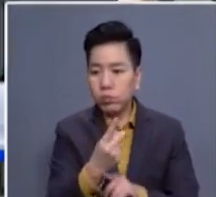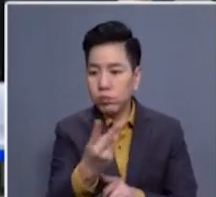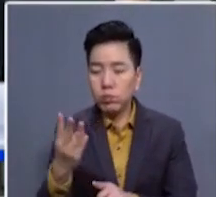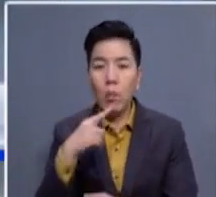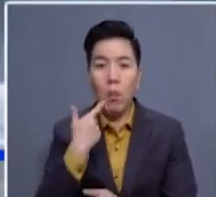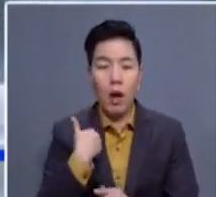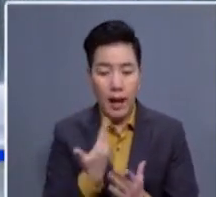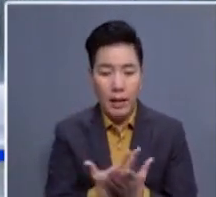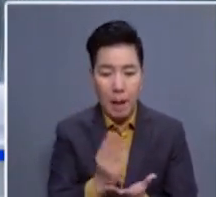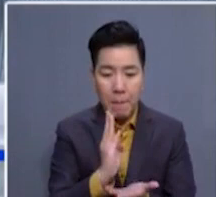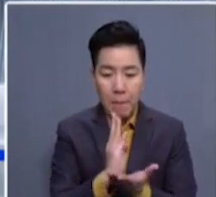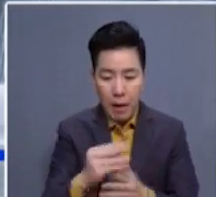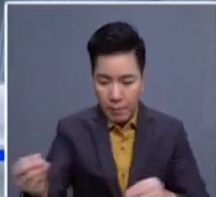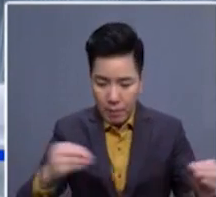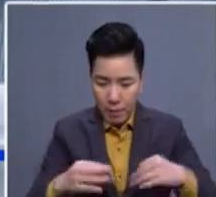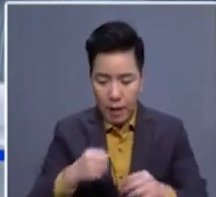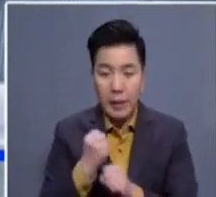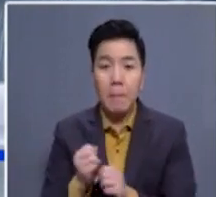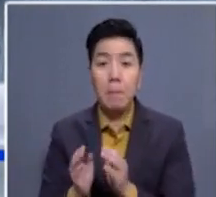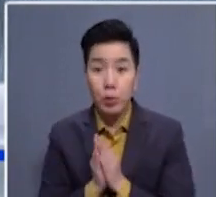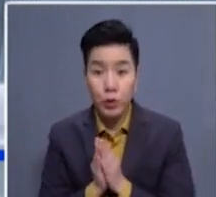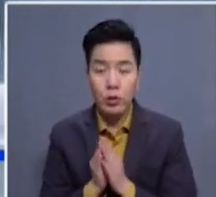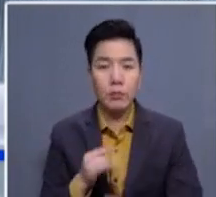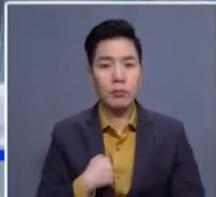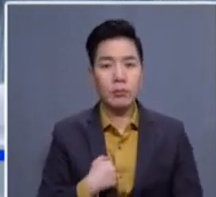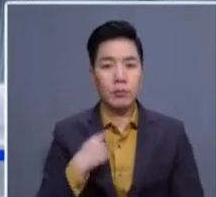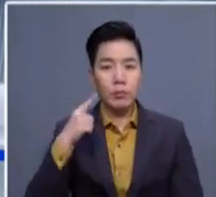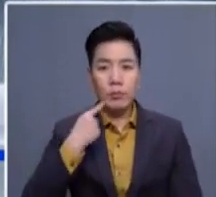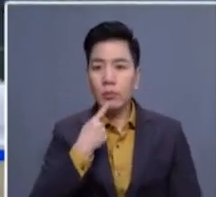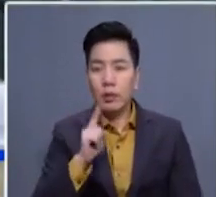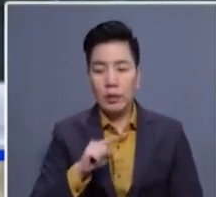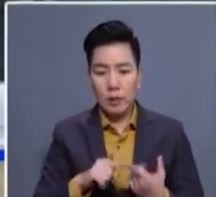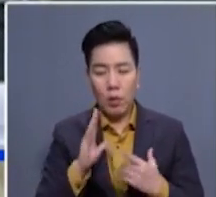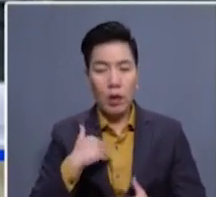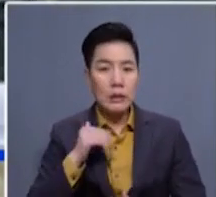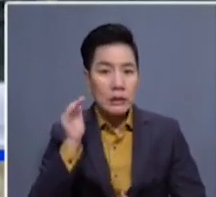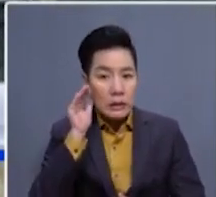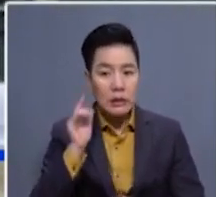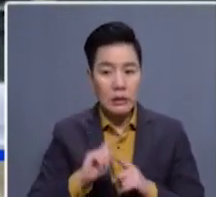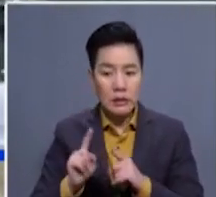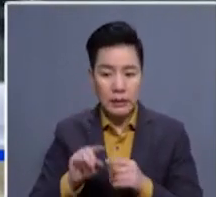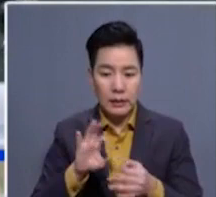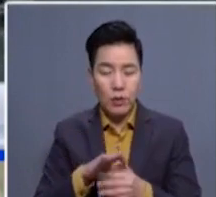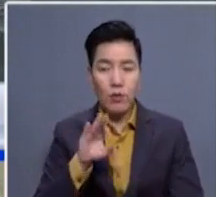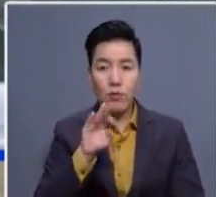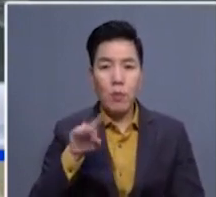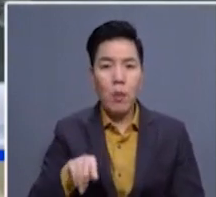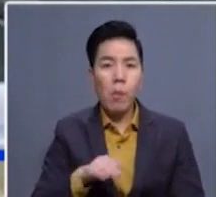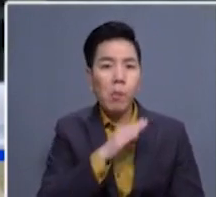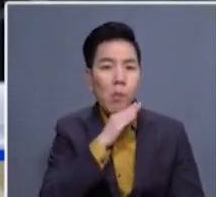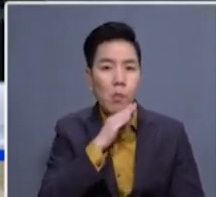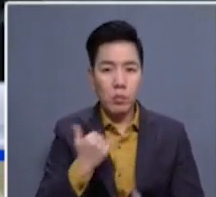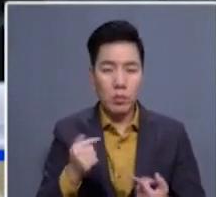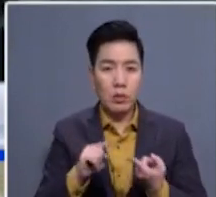างว่าจะนำเงินไปทำบุญซึ่งไม่เป็นความจริงเลยโดยมีดารานักแสดงหลายท่านเกือบจะตกเป็นเหยื่อของบัญชี Facebook ปลอมดังกล่าวแล้ว